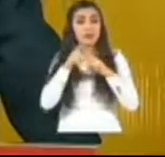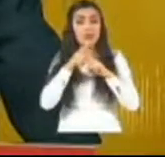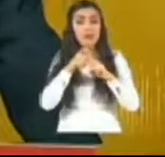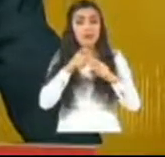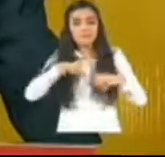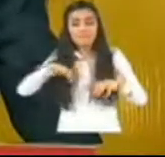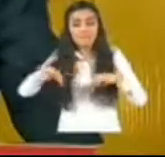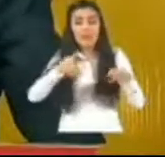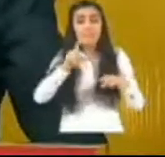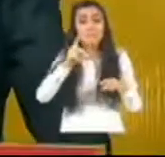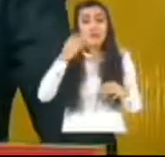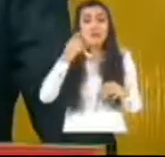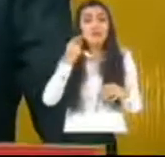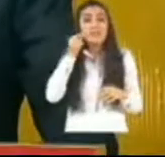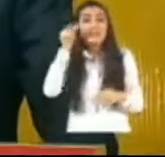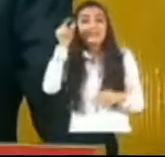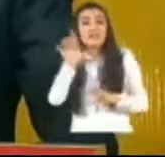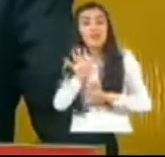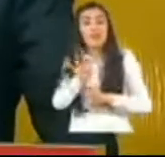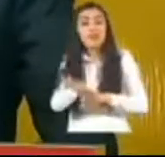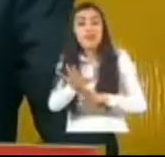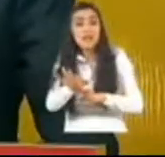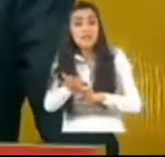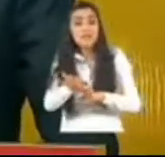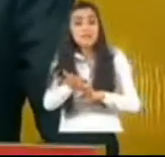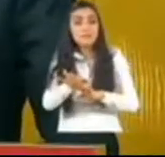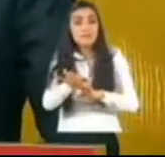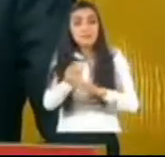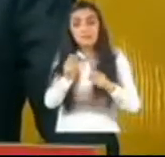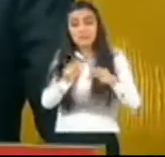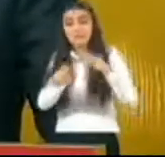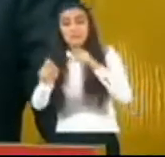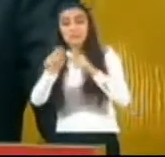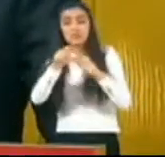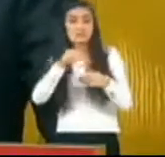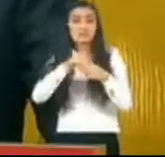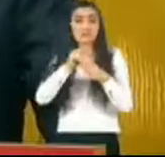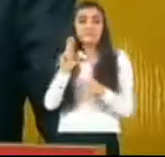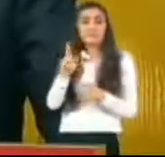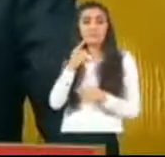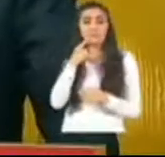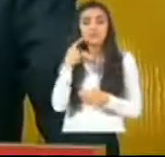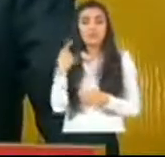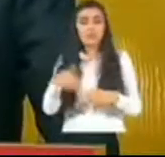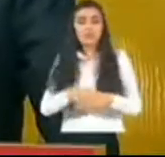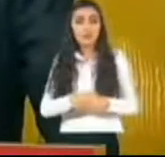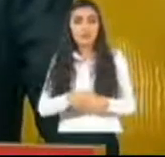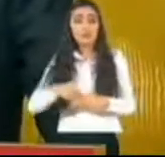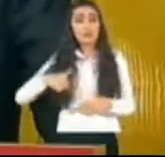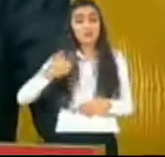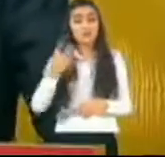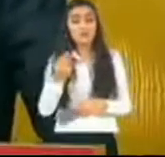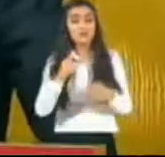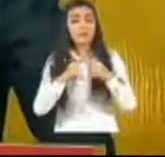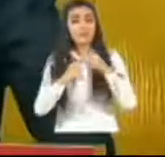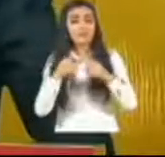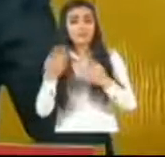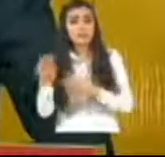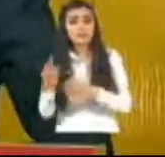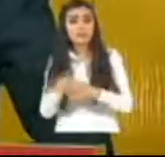deyişle insan eyleminin kolektif teşkilatlanma biçimidir. Doğal olarak